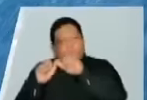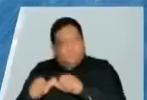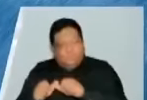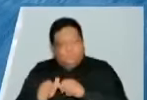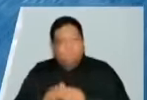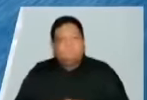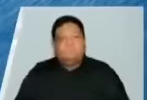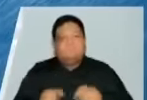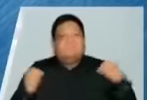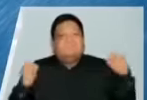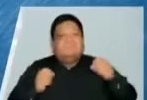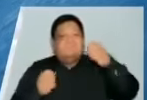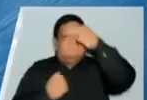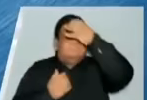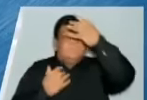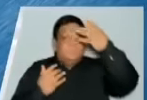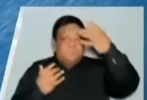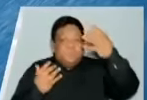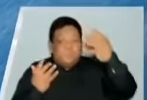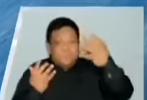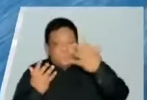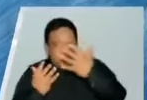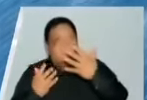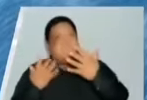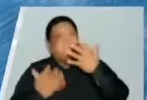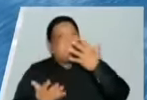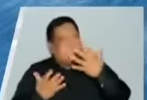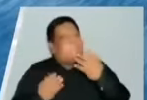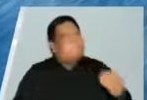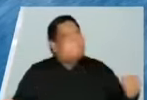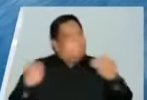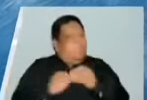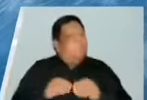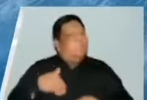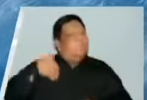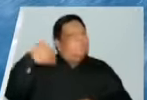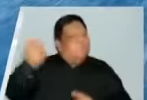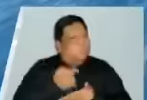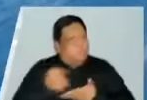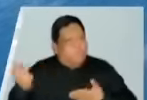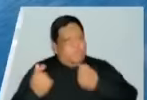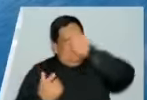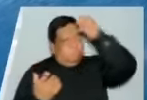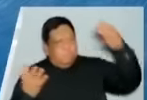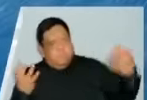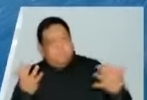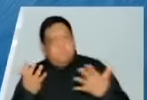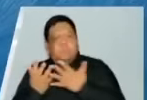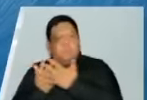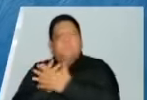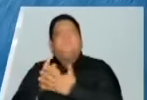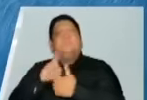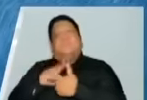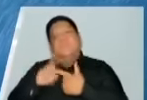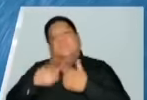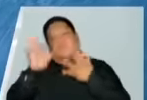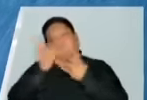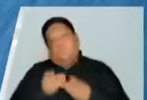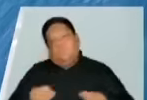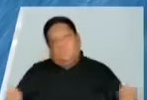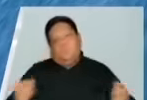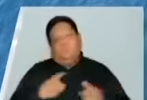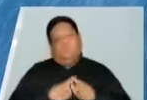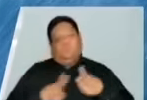pero posibleng may panibagong bugso pa raw yan sa susunod na linggo sa katuluyang mawawala bago magtapos ang